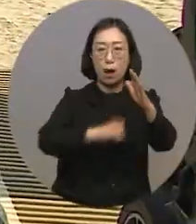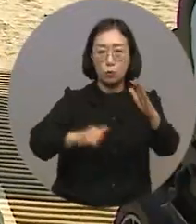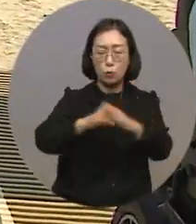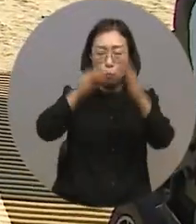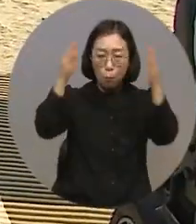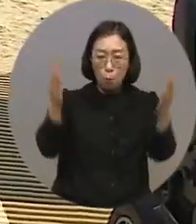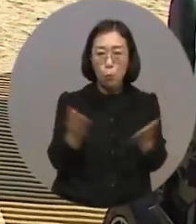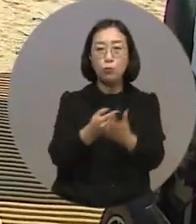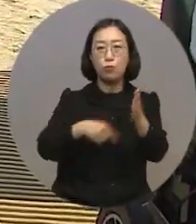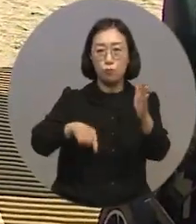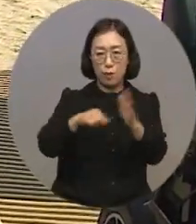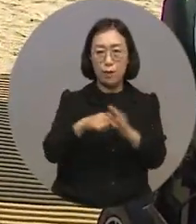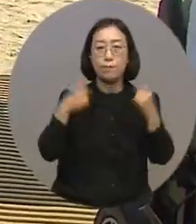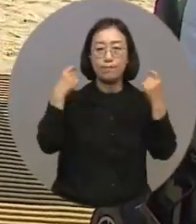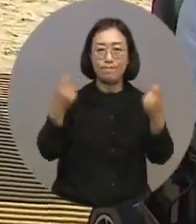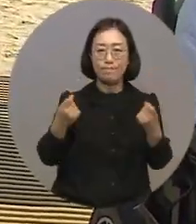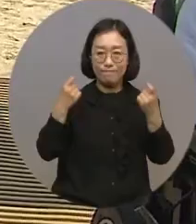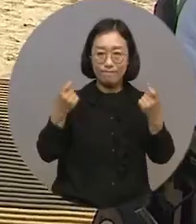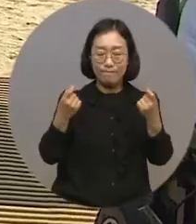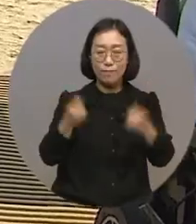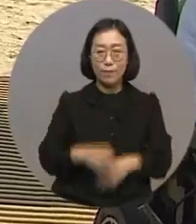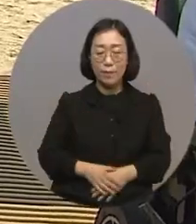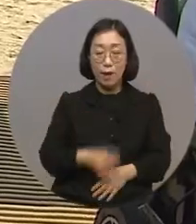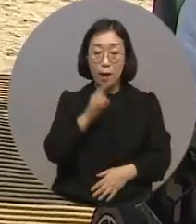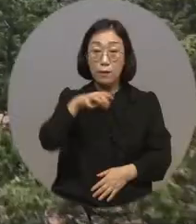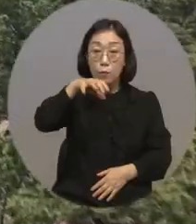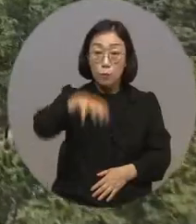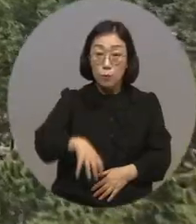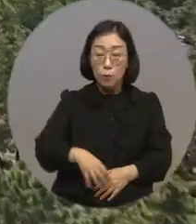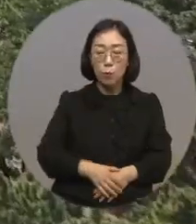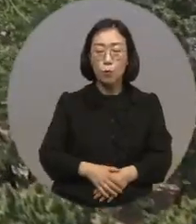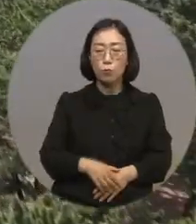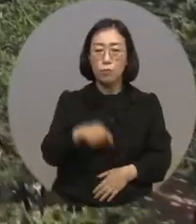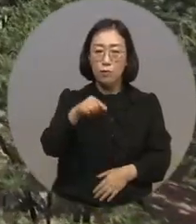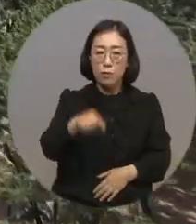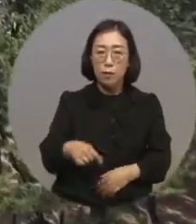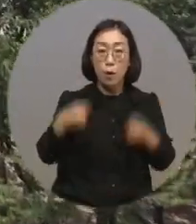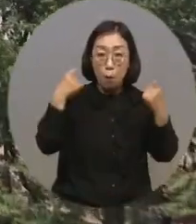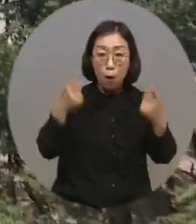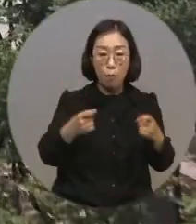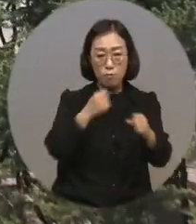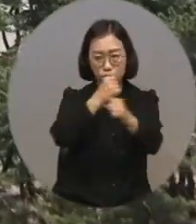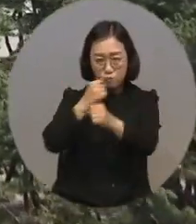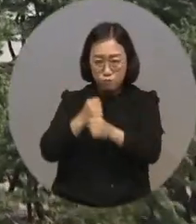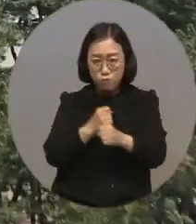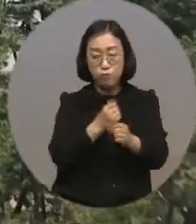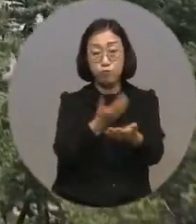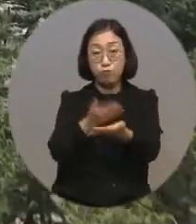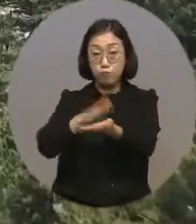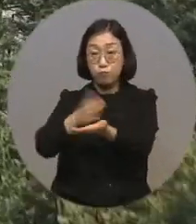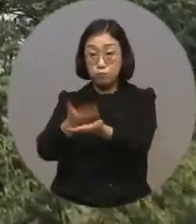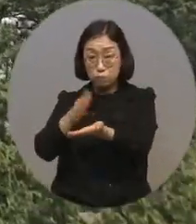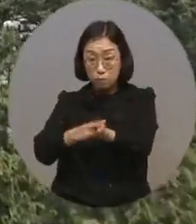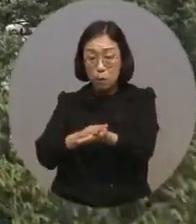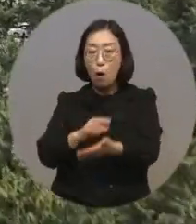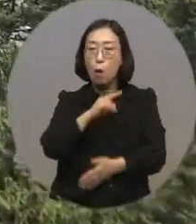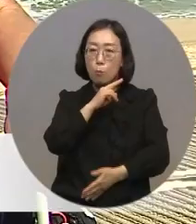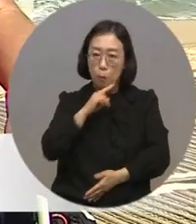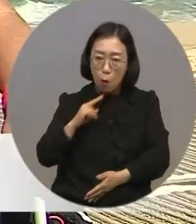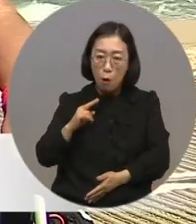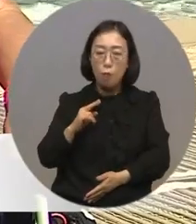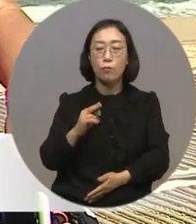모두를 위한 여행을 뜻합니다. 강릉시의 열린 관광지 사업으로 강릉 주요 명소의 접근성이